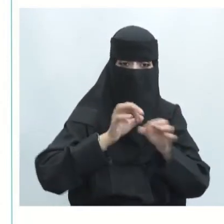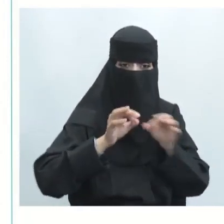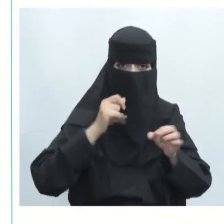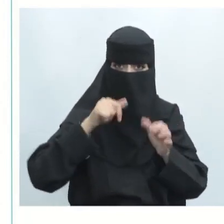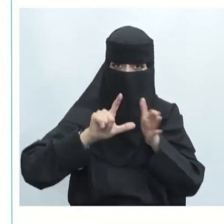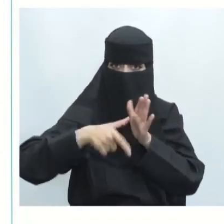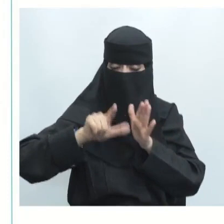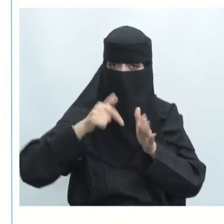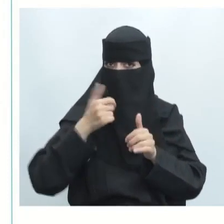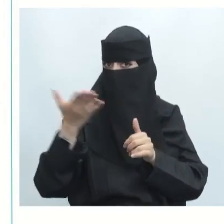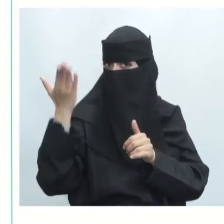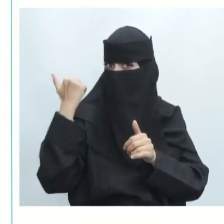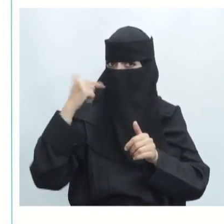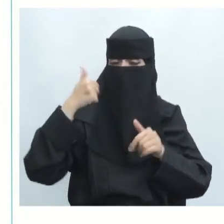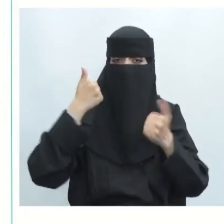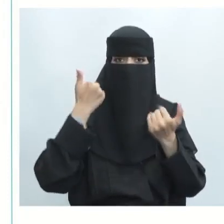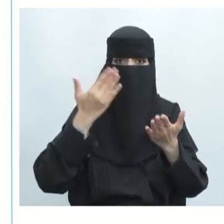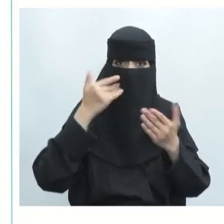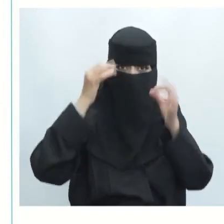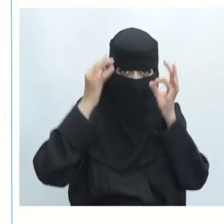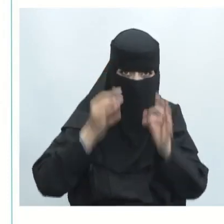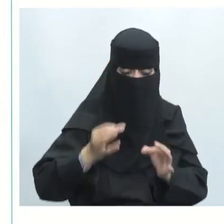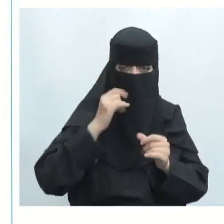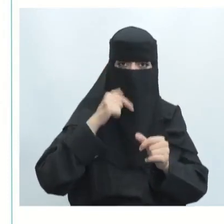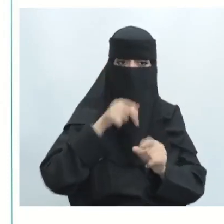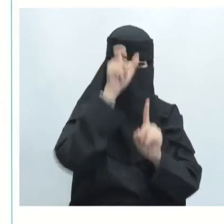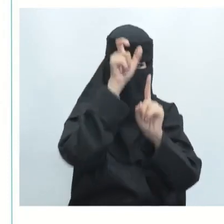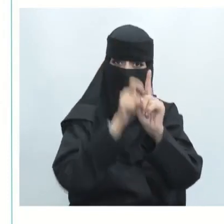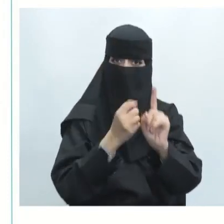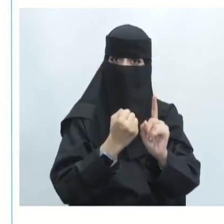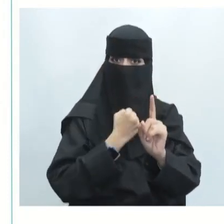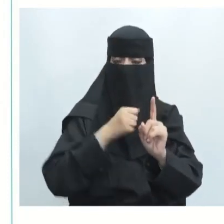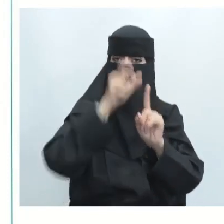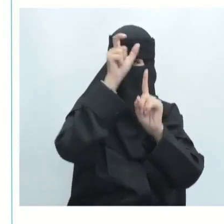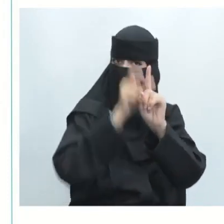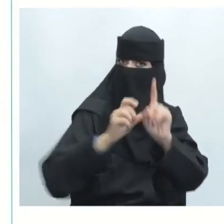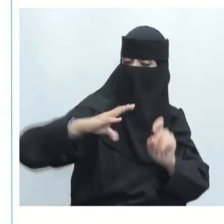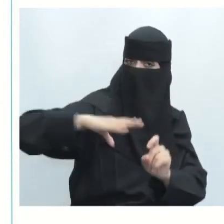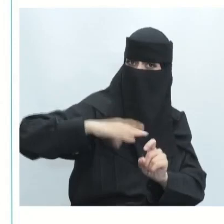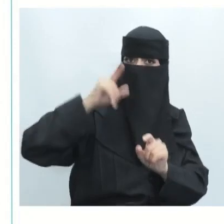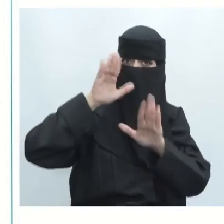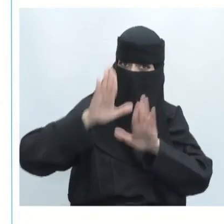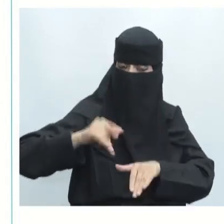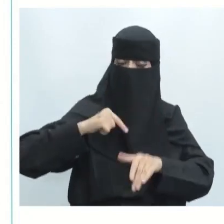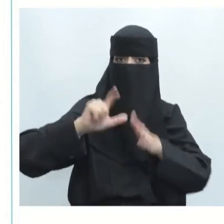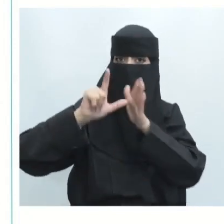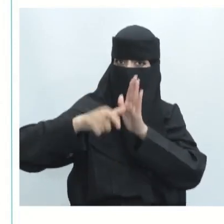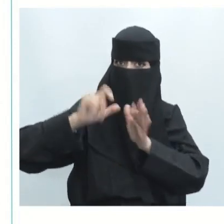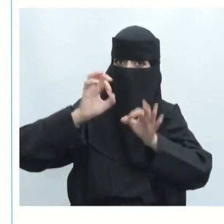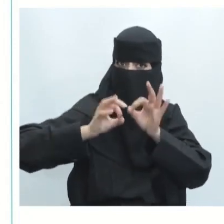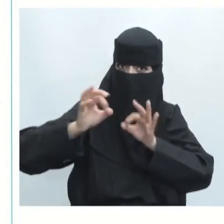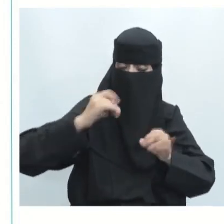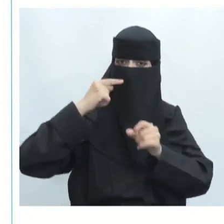او عدم التخطيط الجيد فالمالك والمدير الذي يخطط بفاعليه